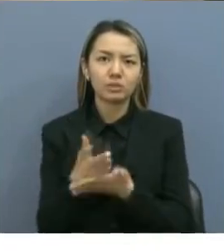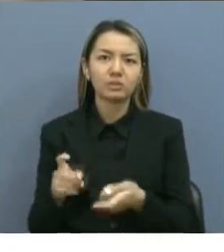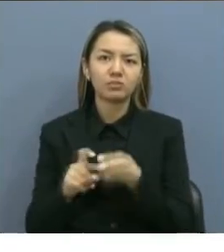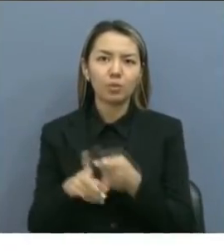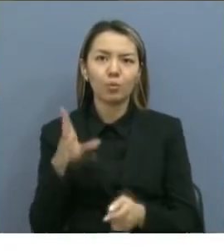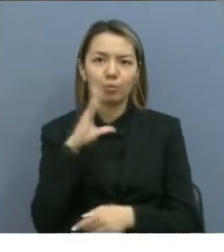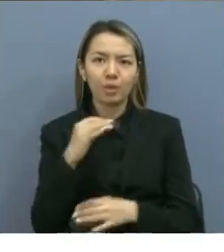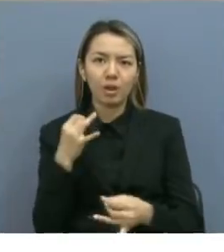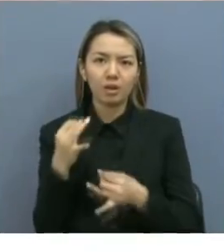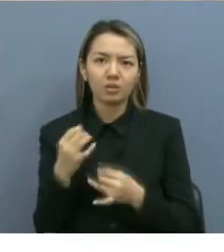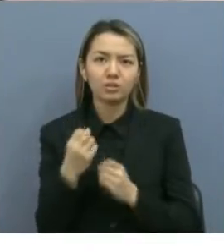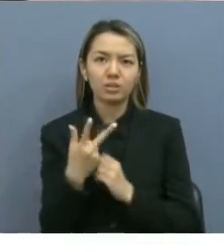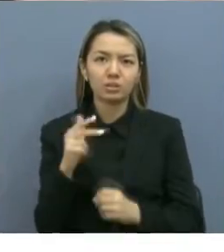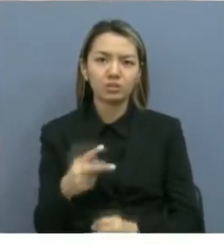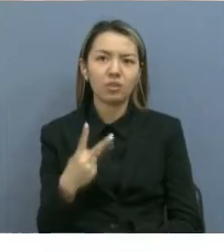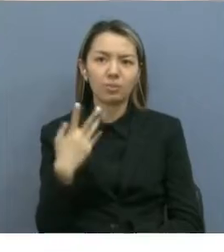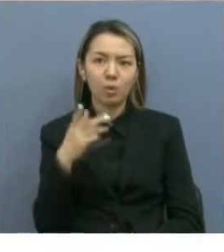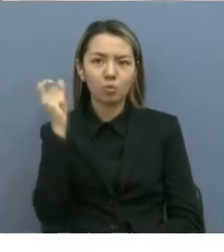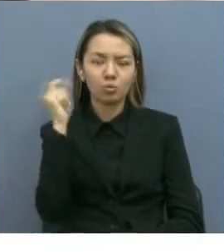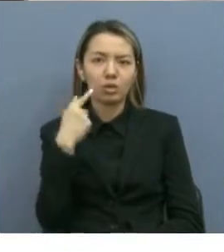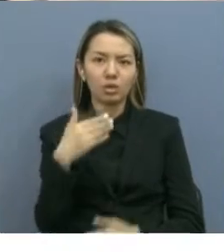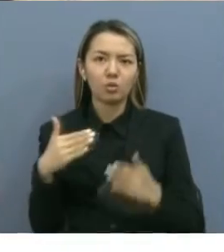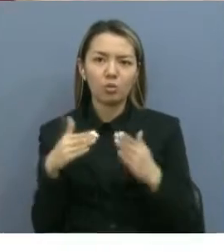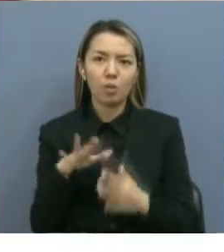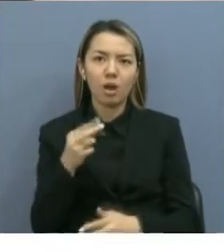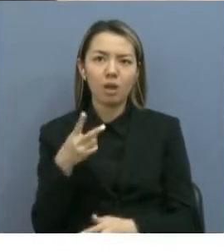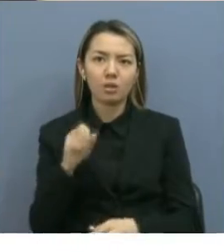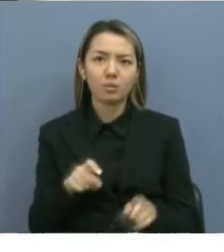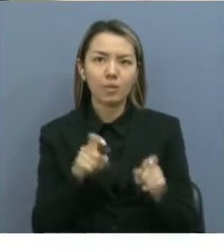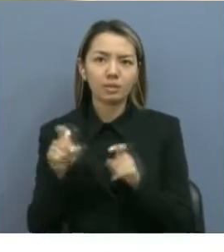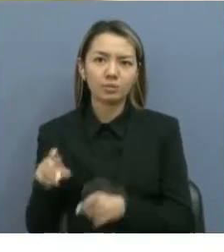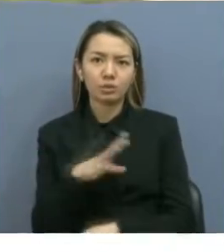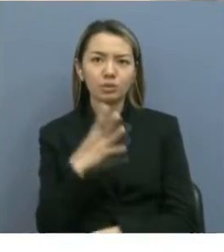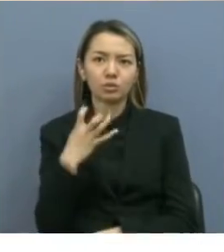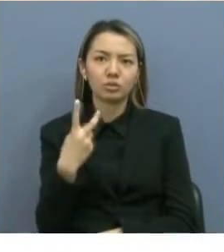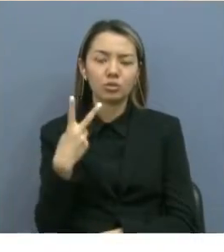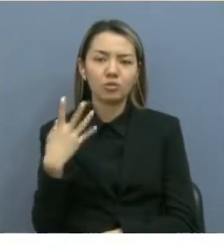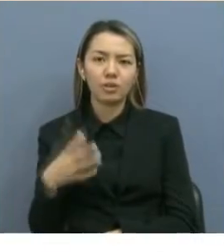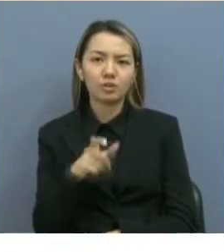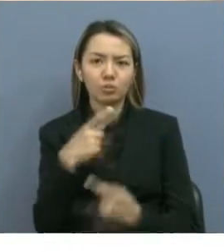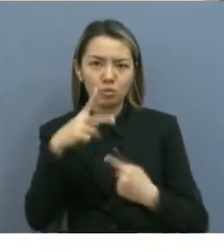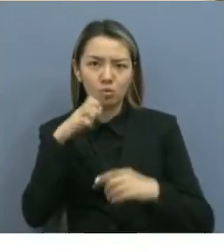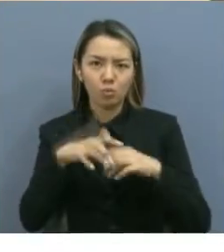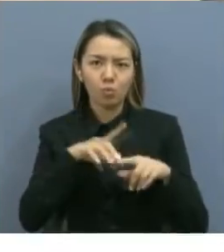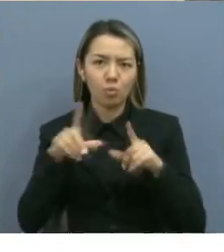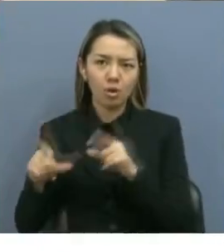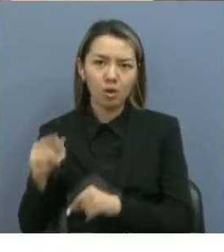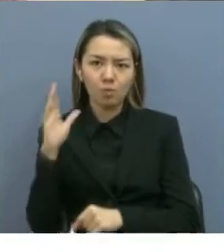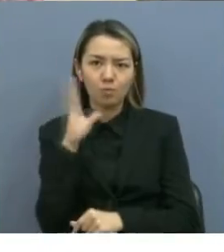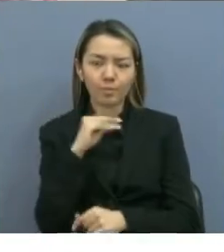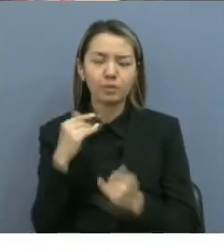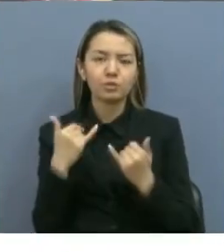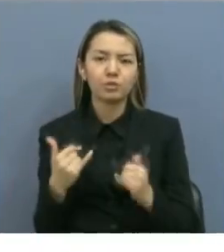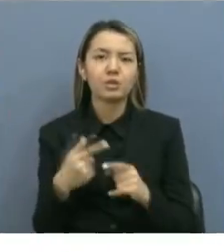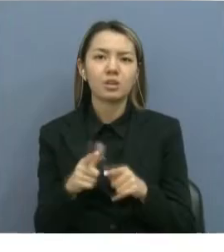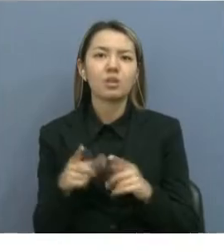байланыста болған. 13025-і анықталып, олар үй карантиніне алынды. 442 адам шетелге шығып үлгеріпті. Жалпы